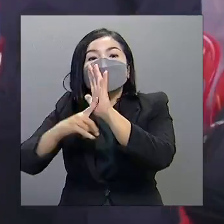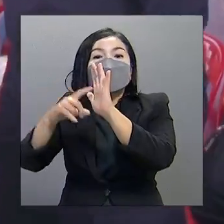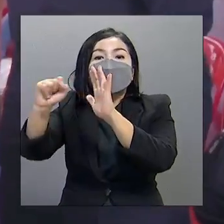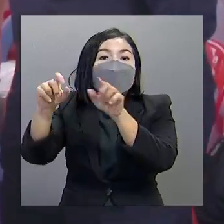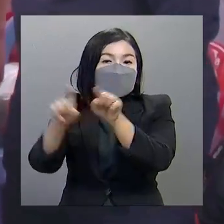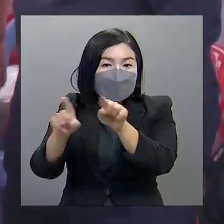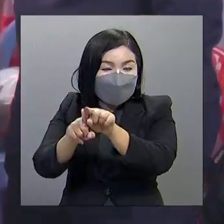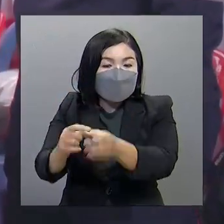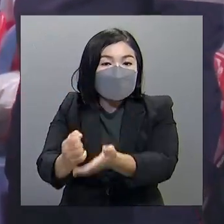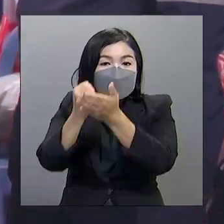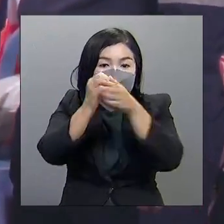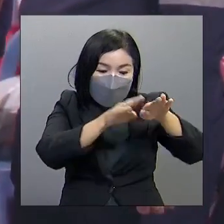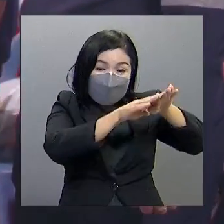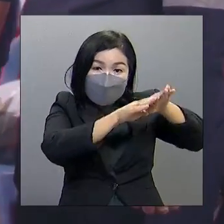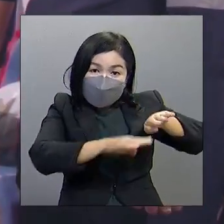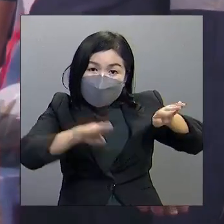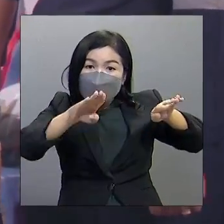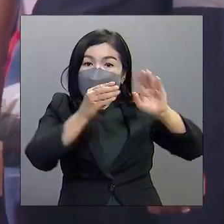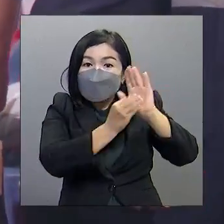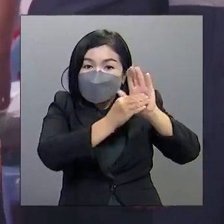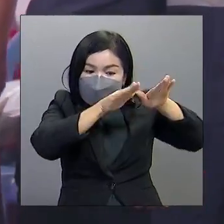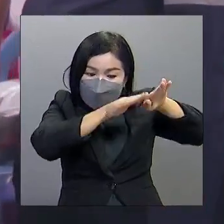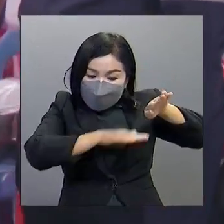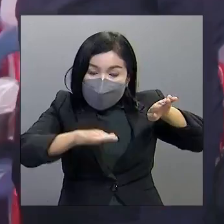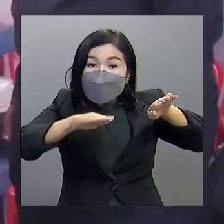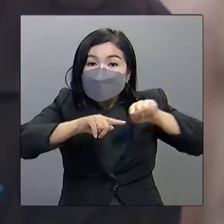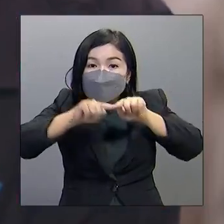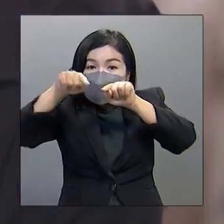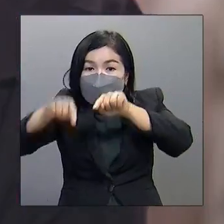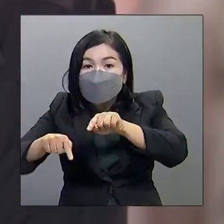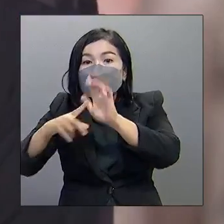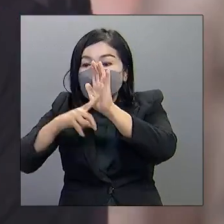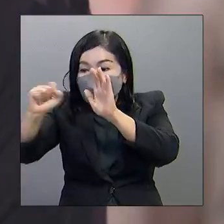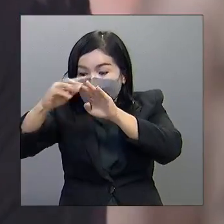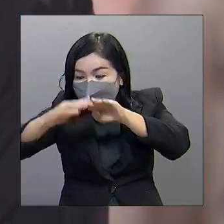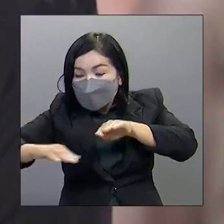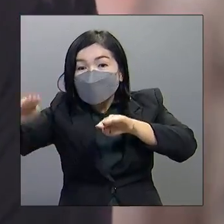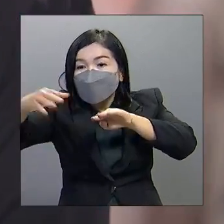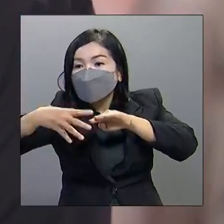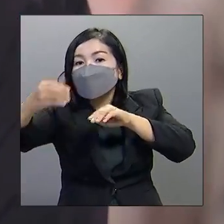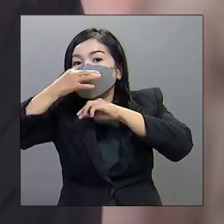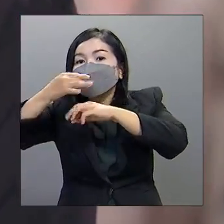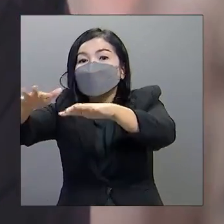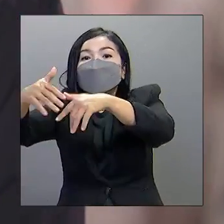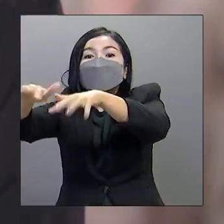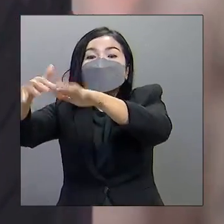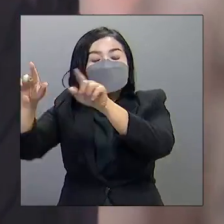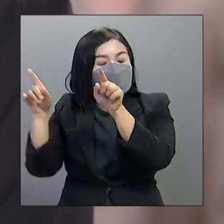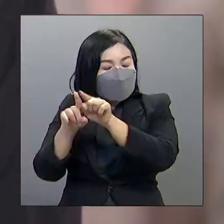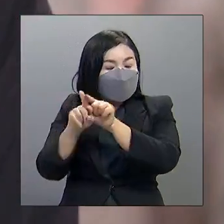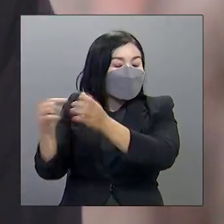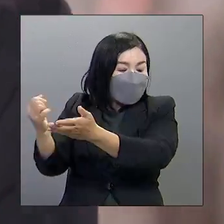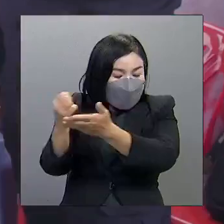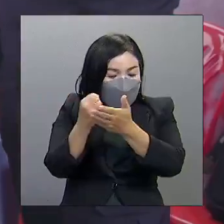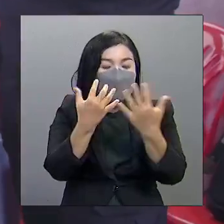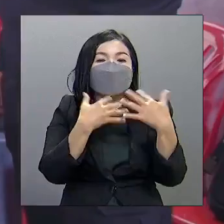แอ่งกระทัดที่สองเนี่ยแล้วก็ไปที่สถานีสูบน้ำบริเวณคลองทะเล ครับ เพื่อสูบออกทะเลต่อไปอันนี้ศูนย์ส่วนหน้าจะเข้ามาช่วยอำนวย